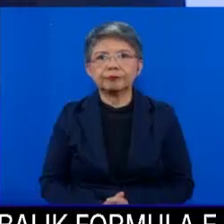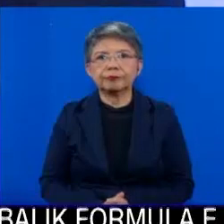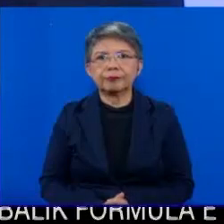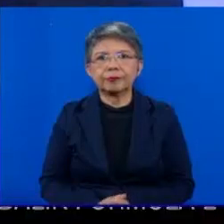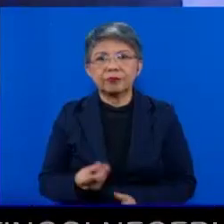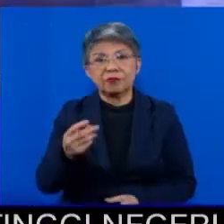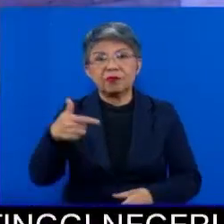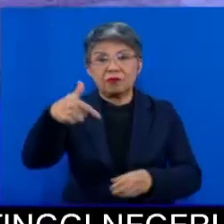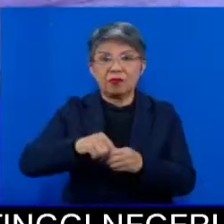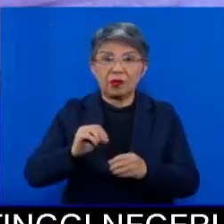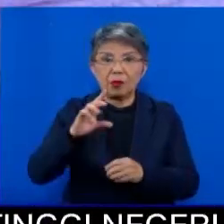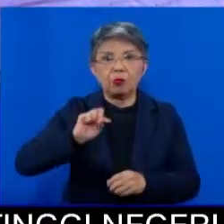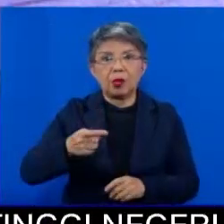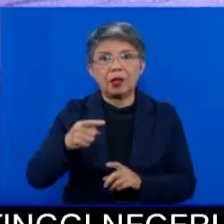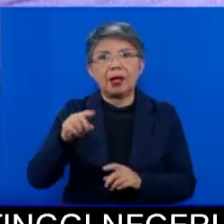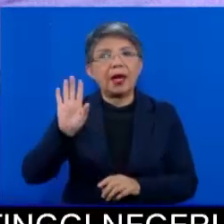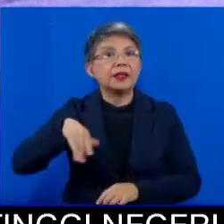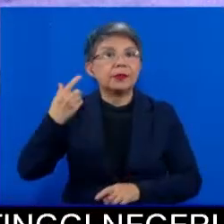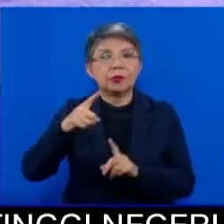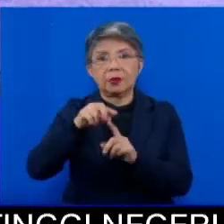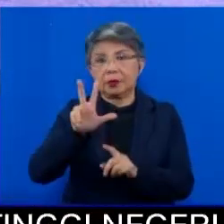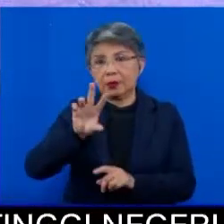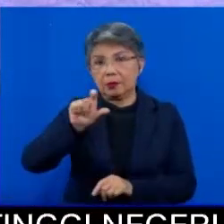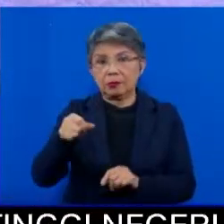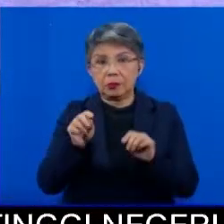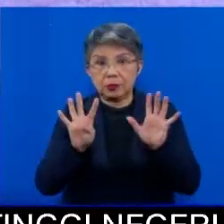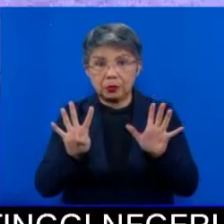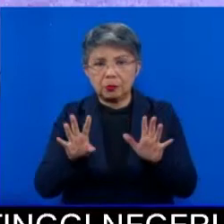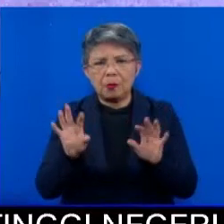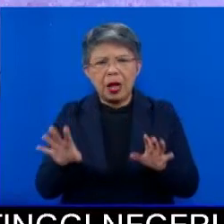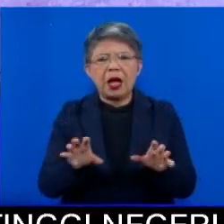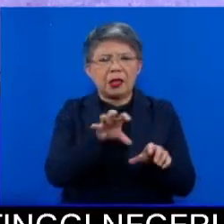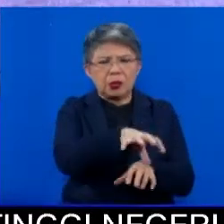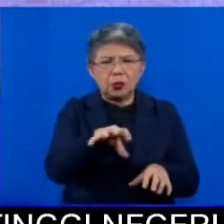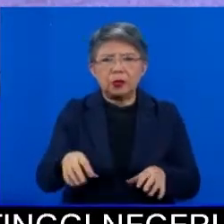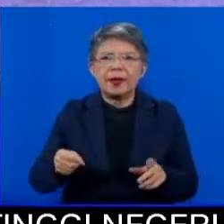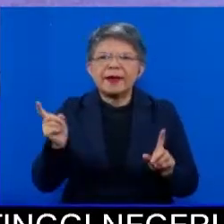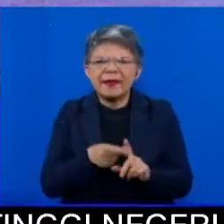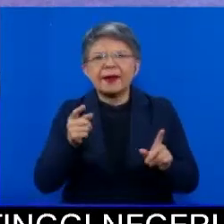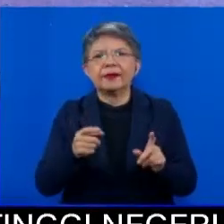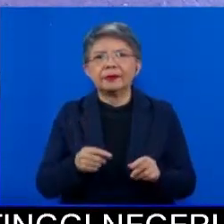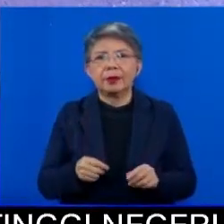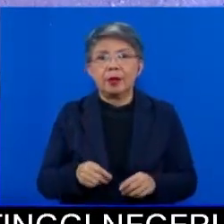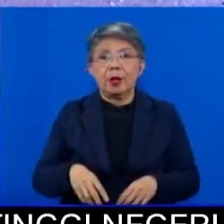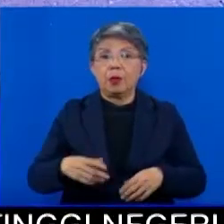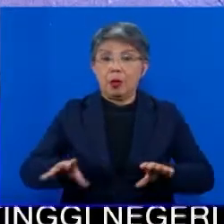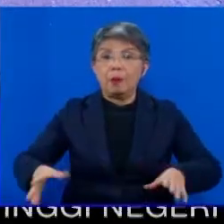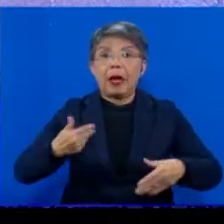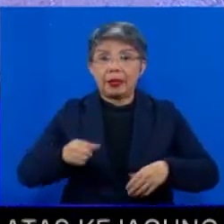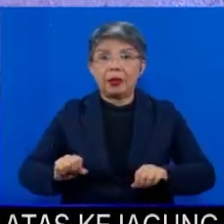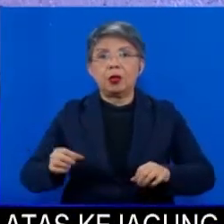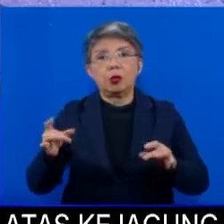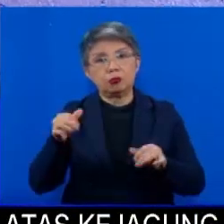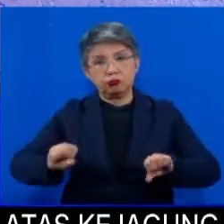Ya, kenaikan harga BBM yang berlaku sejak Sabtu 3 September 2022 membuat sejumlah sektor terkena dampak. Selain para pengguna dan pengemudi